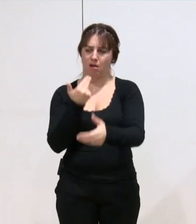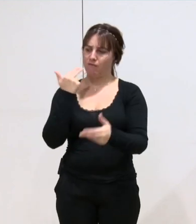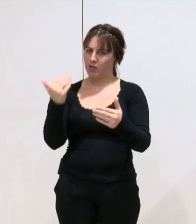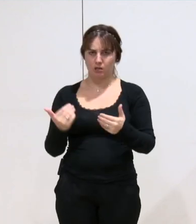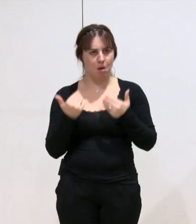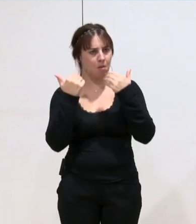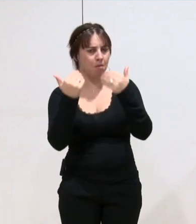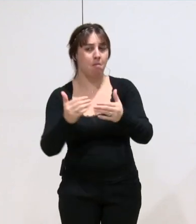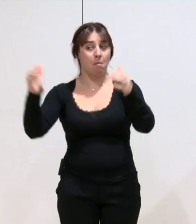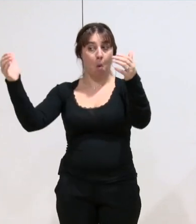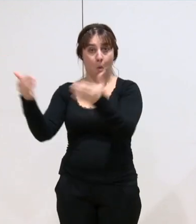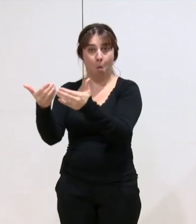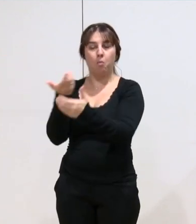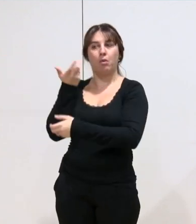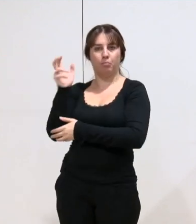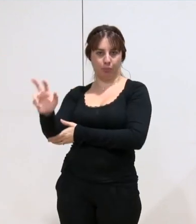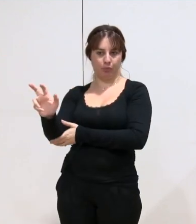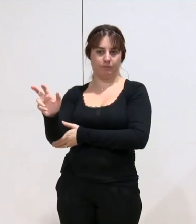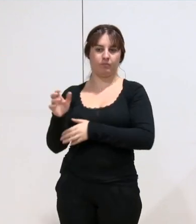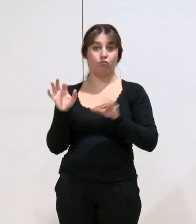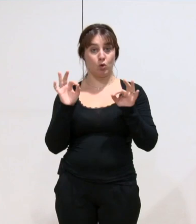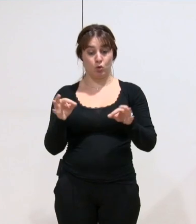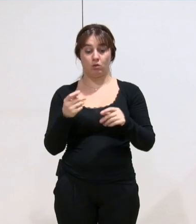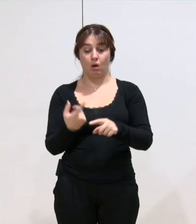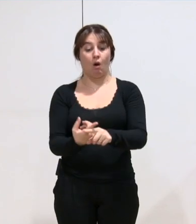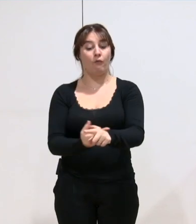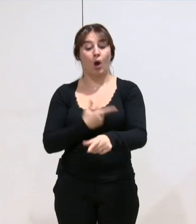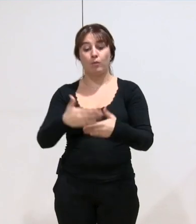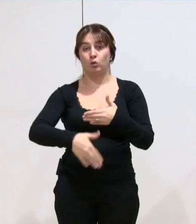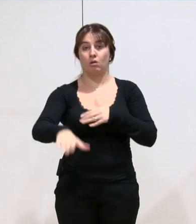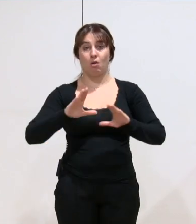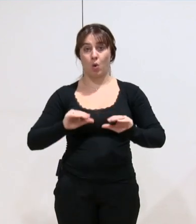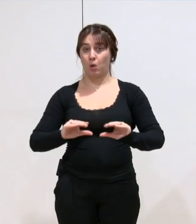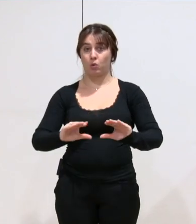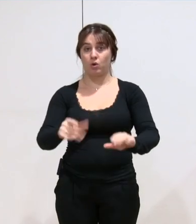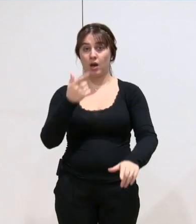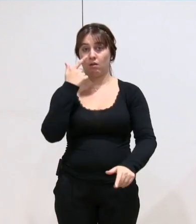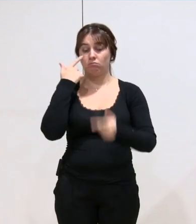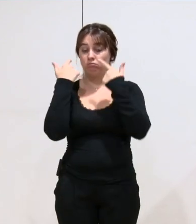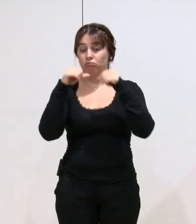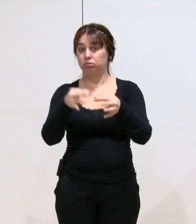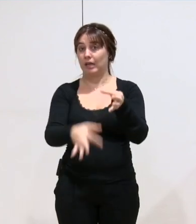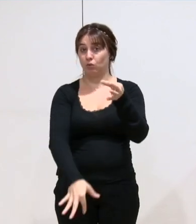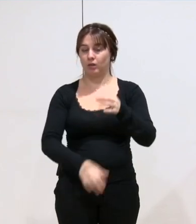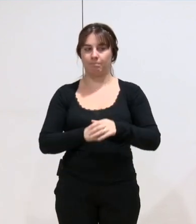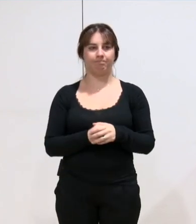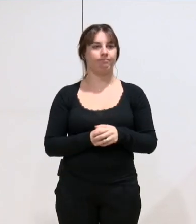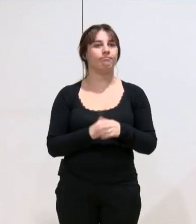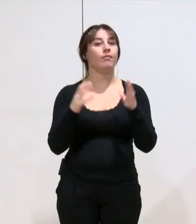aussi collective. Donc tout cela se verra au fur et à mesure. Je mets cette délibération aux voix.